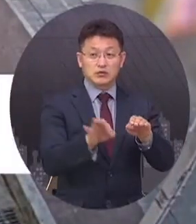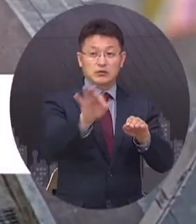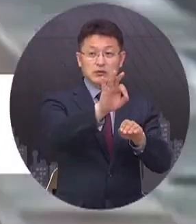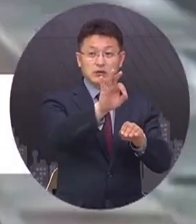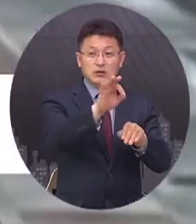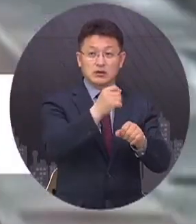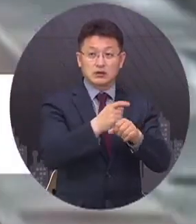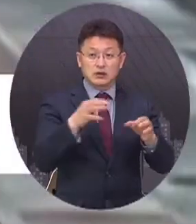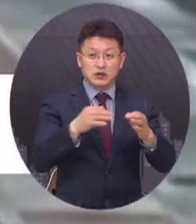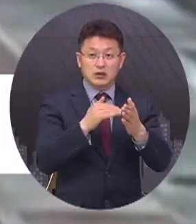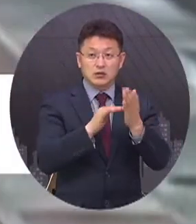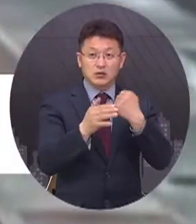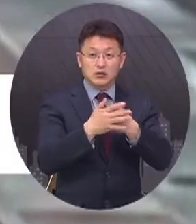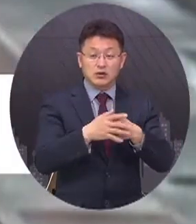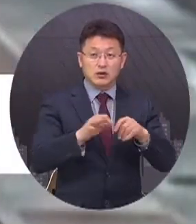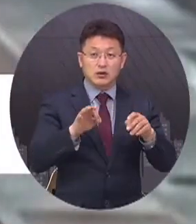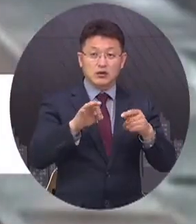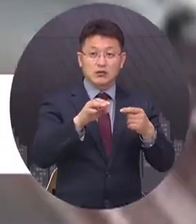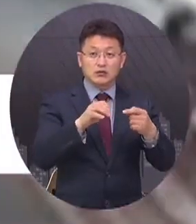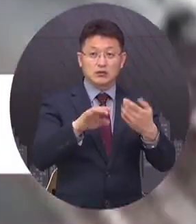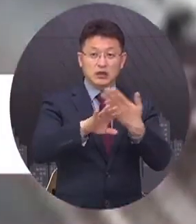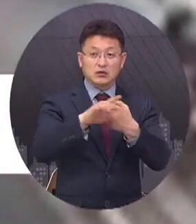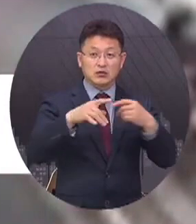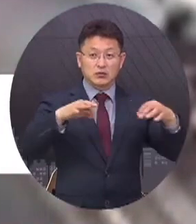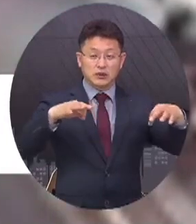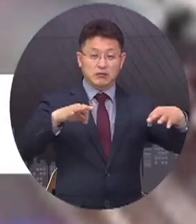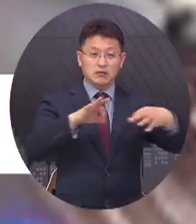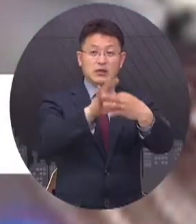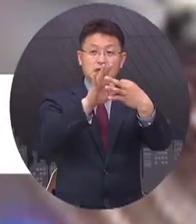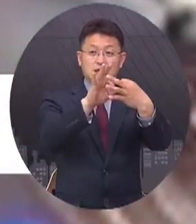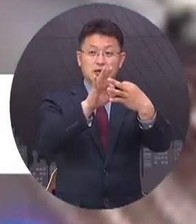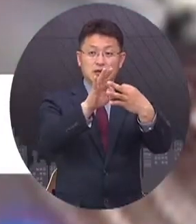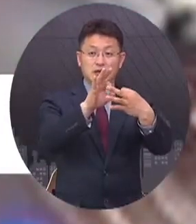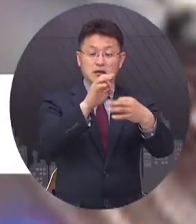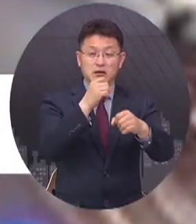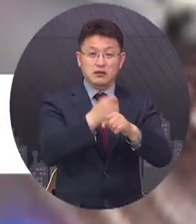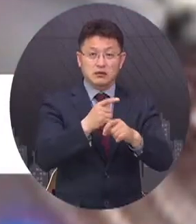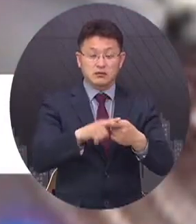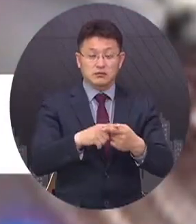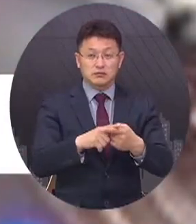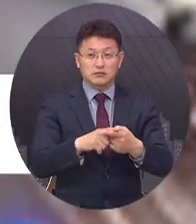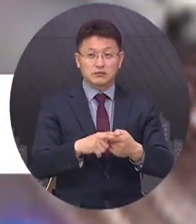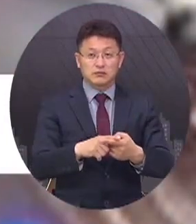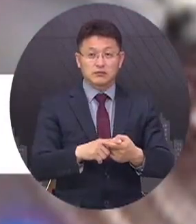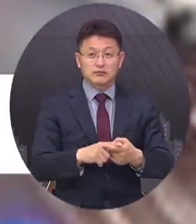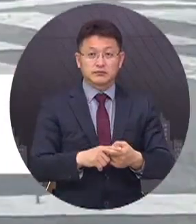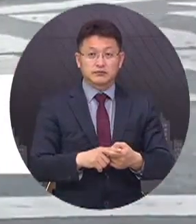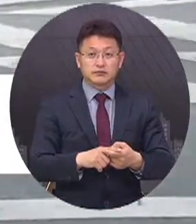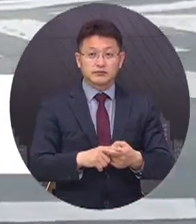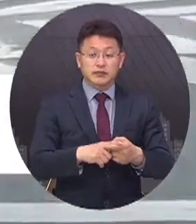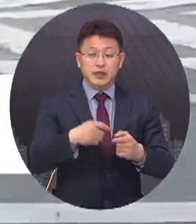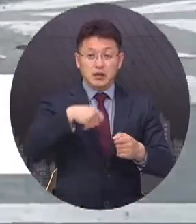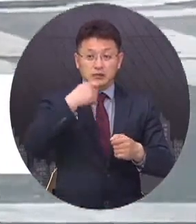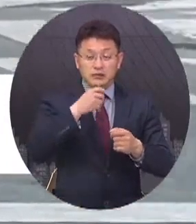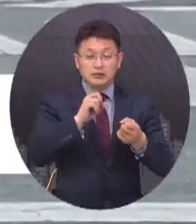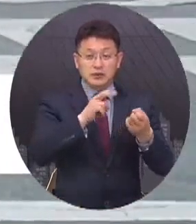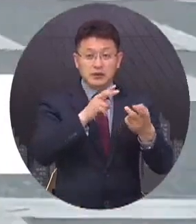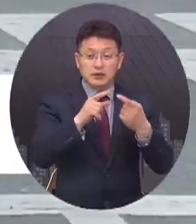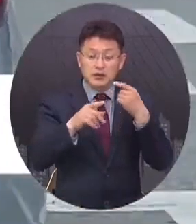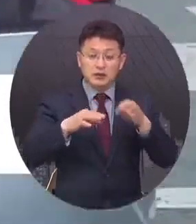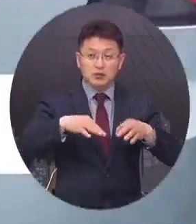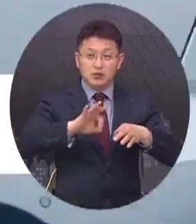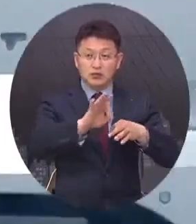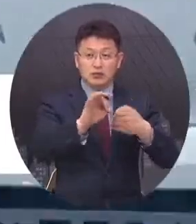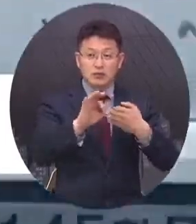오토바이가 잠시 뒤 중앙선을 넘어 달리던 또 다른 오토바이를 피하지 못하고 그대로 부딪힙니다. 음식을 배달하는